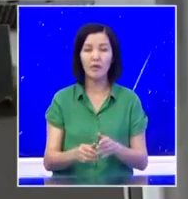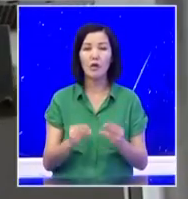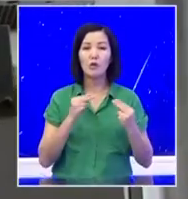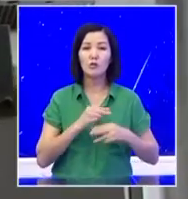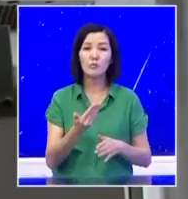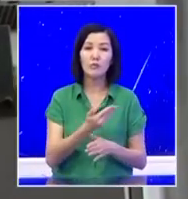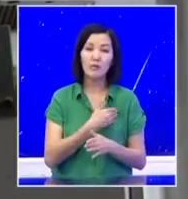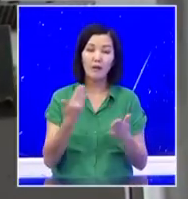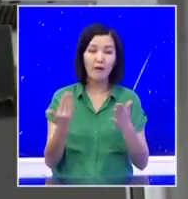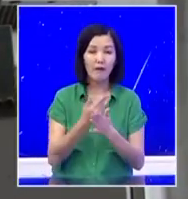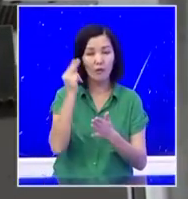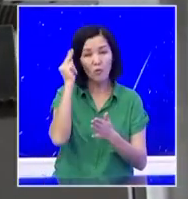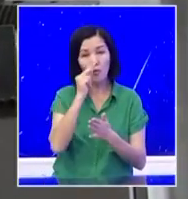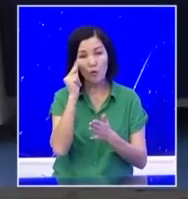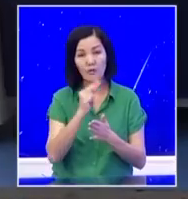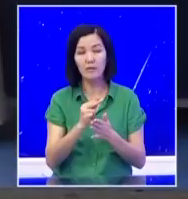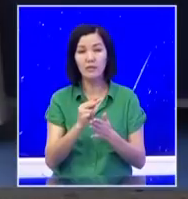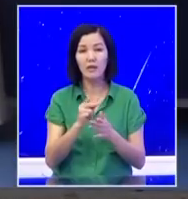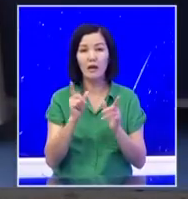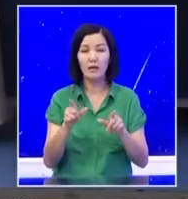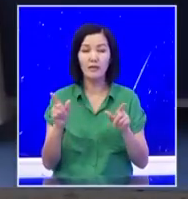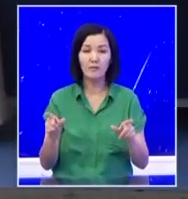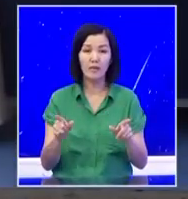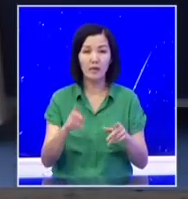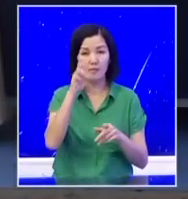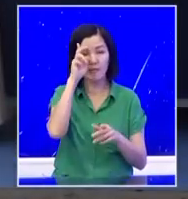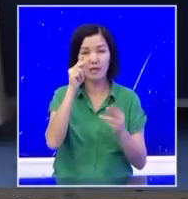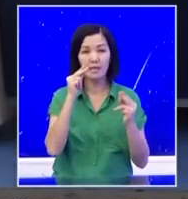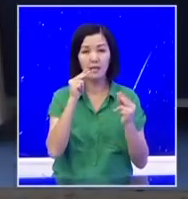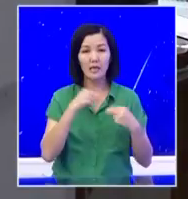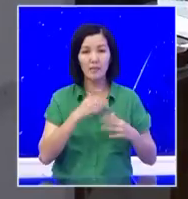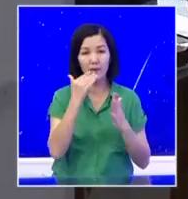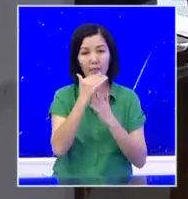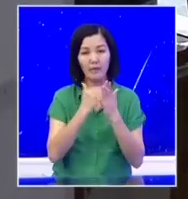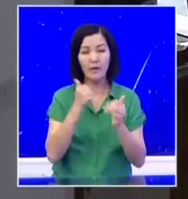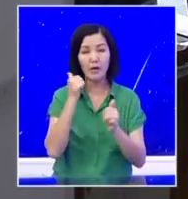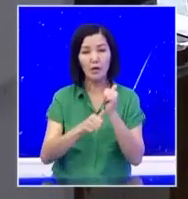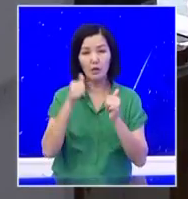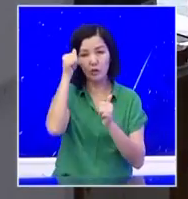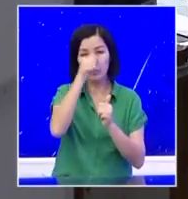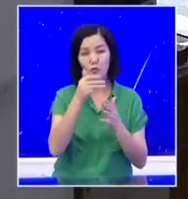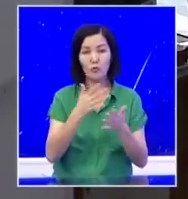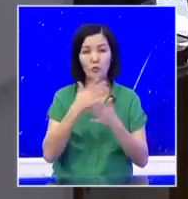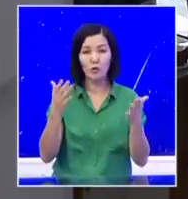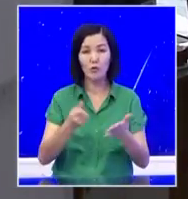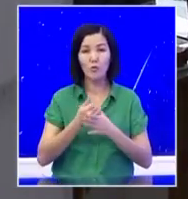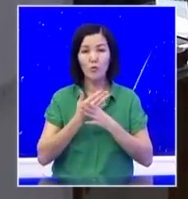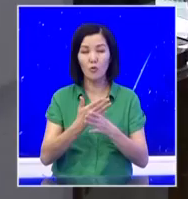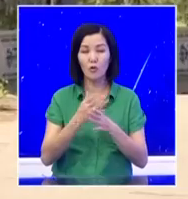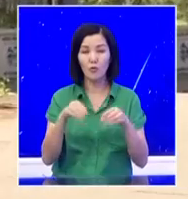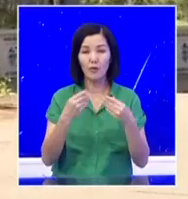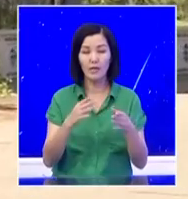істеймін, қайта оқып кәсіптік білім аламын деушілерге мемлекеттік еңбек бағдарламасы жыл сайын үлкен қолдау жасап жатыр. Өткен